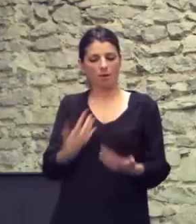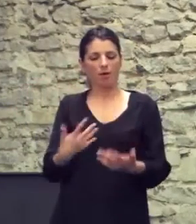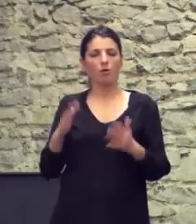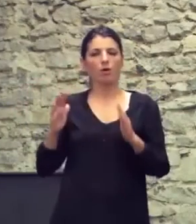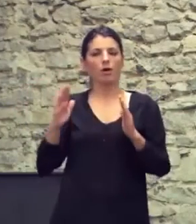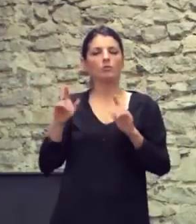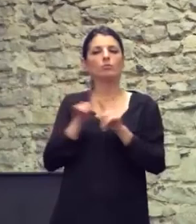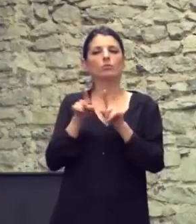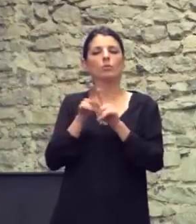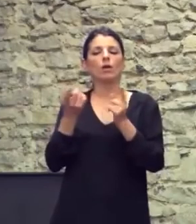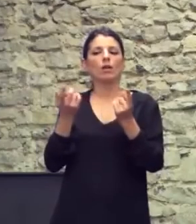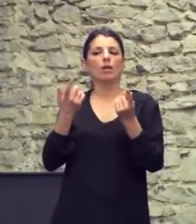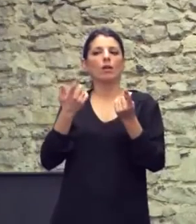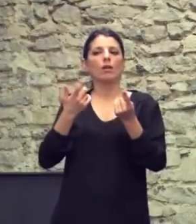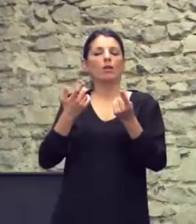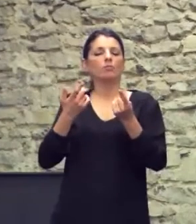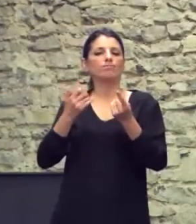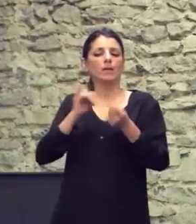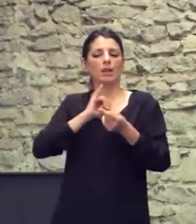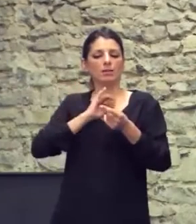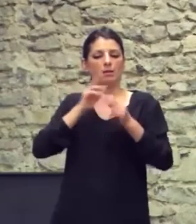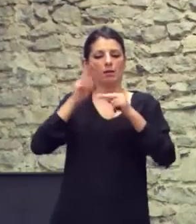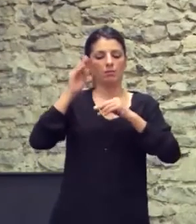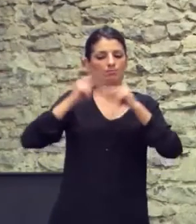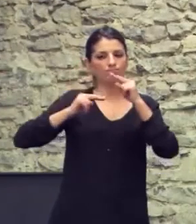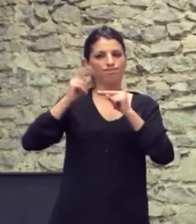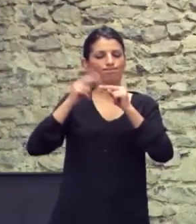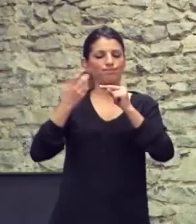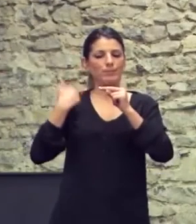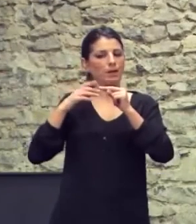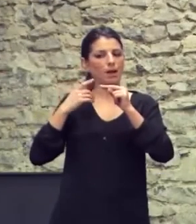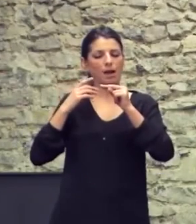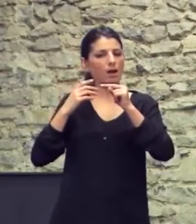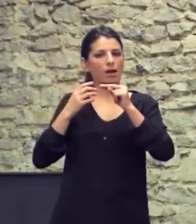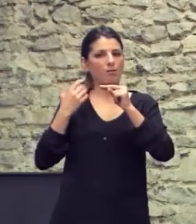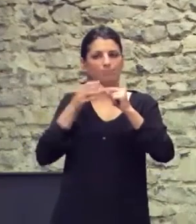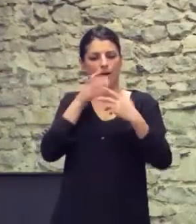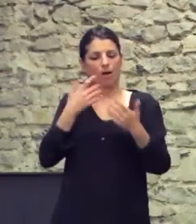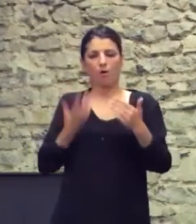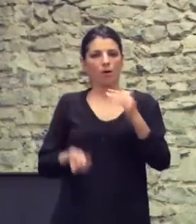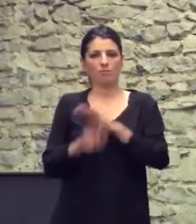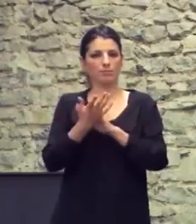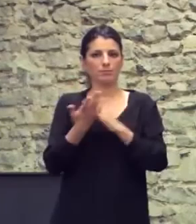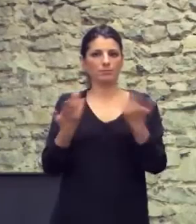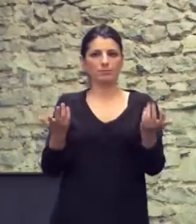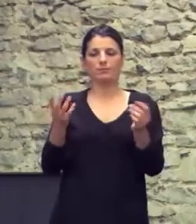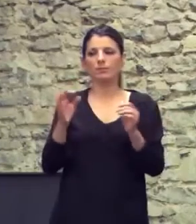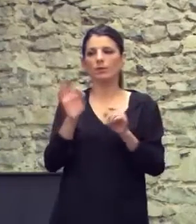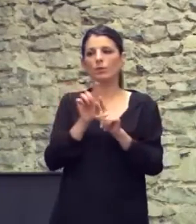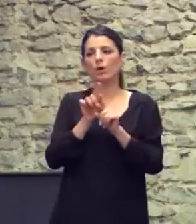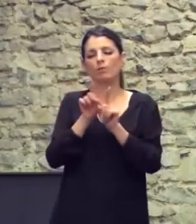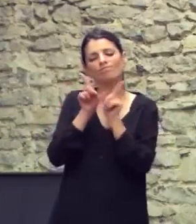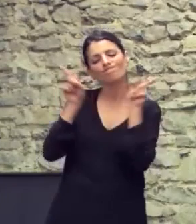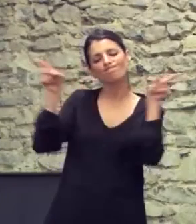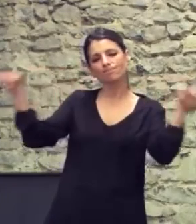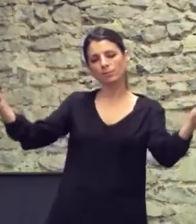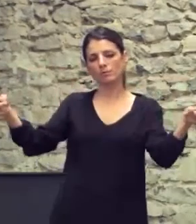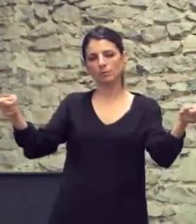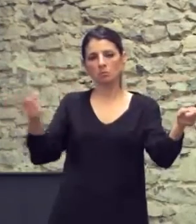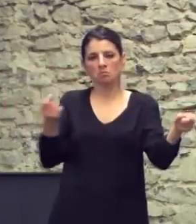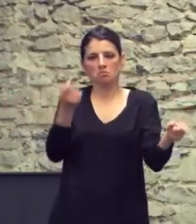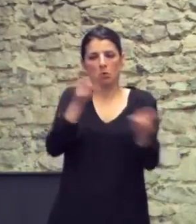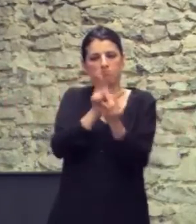radikal bat egiteko, edo anarko-reformismo bat, edo radikaltasun realista bat, ez dakit